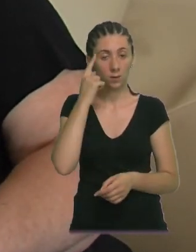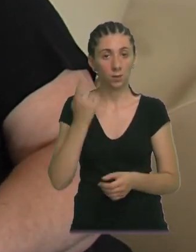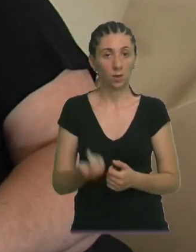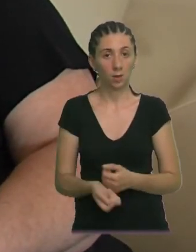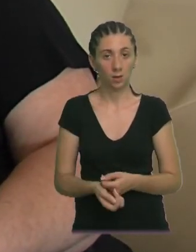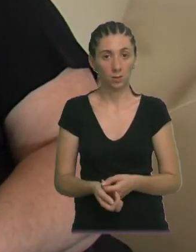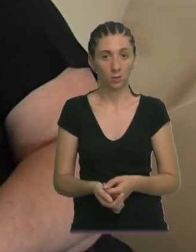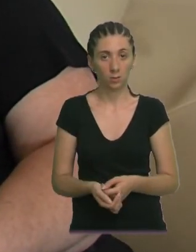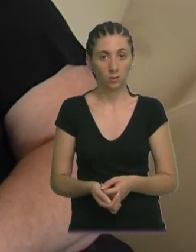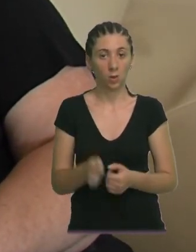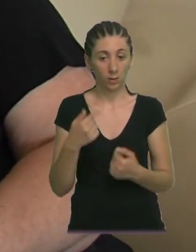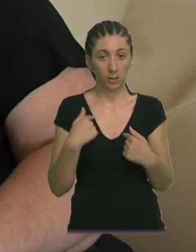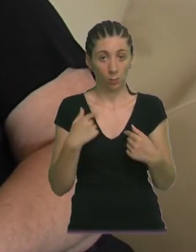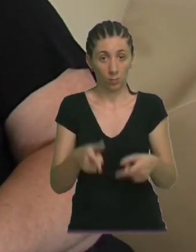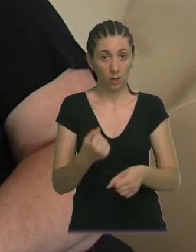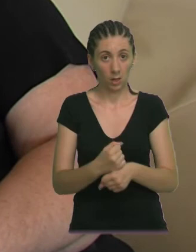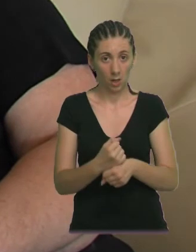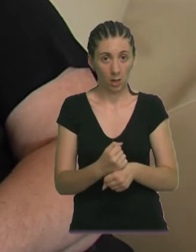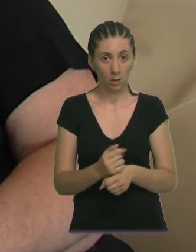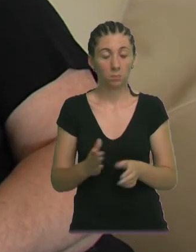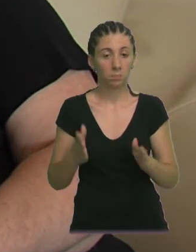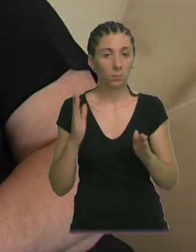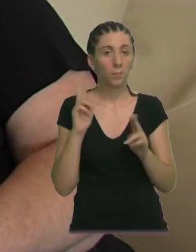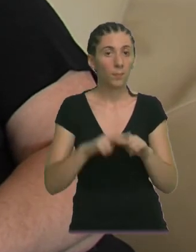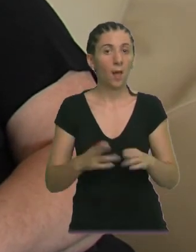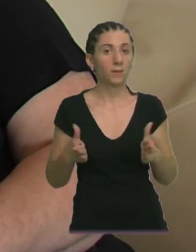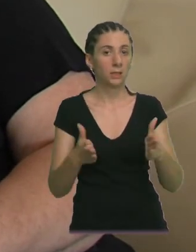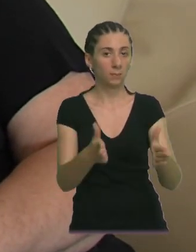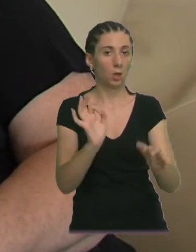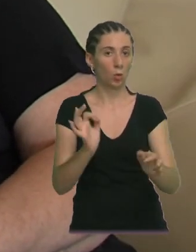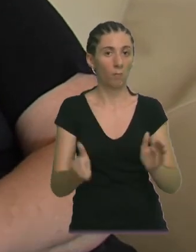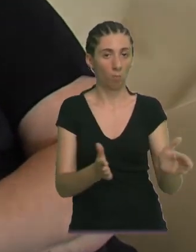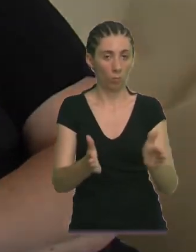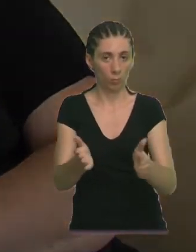da to što smo radili išlo je u pravom smjeru.